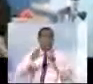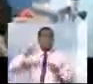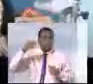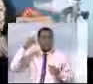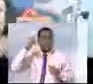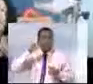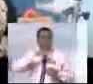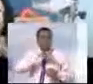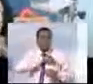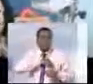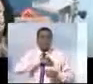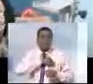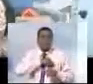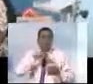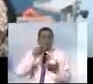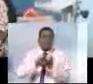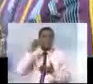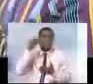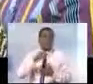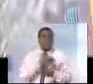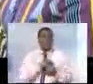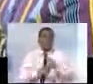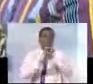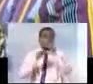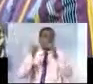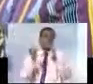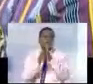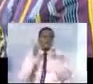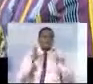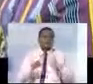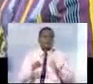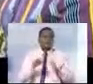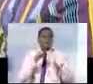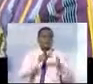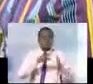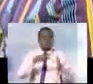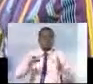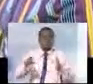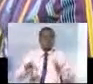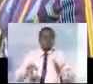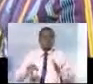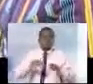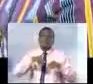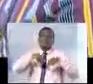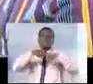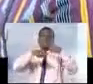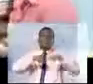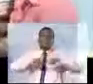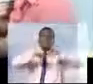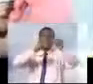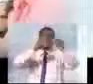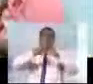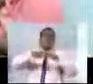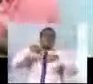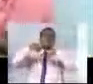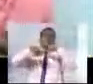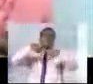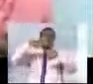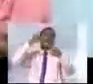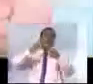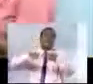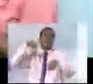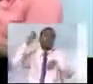mais aussi et surtout sur tescou l'air ces élèves ne perdront pas leur année à rassurer la ministre kandia camara qui